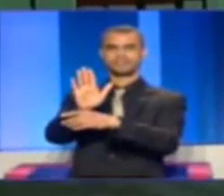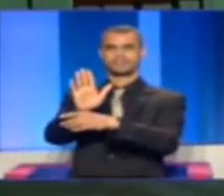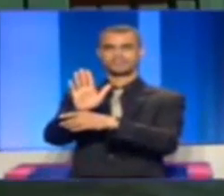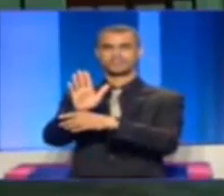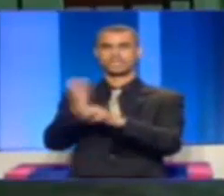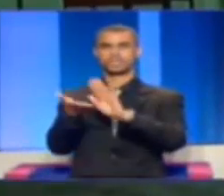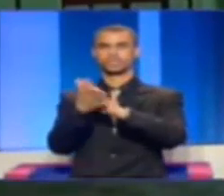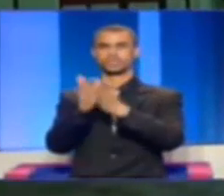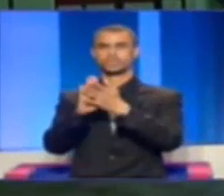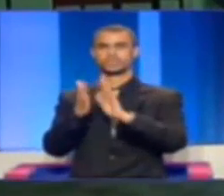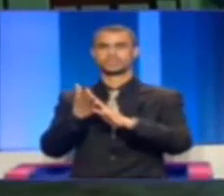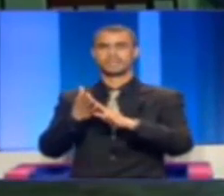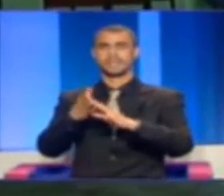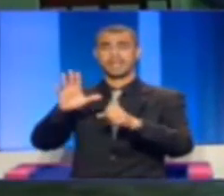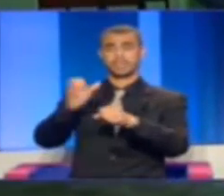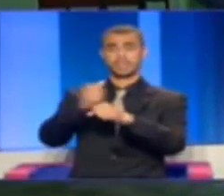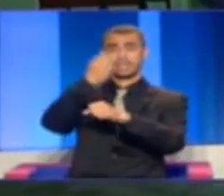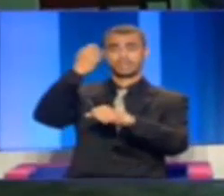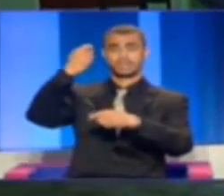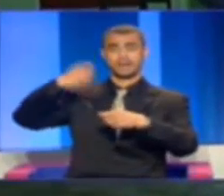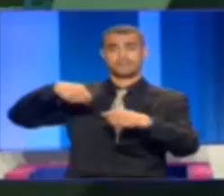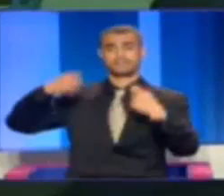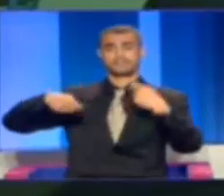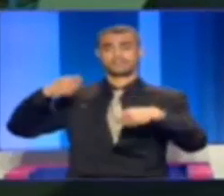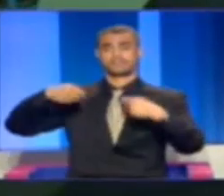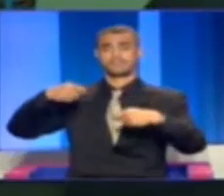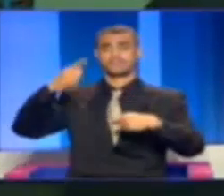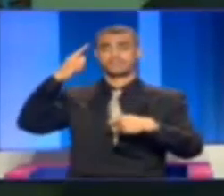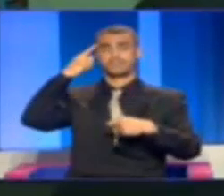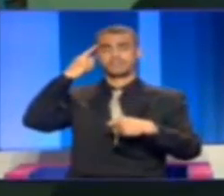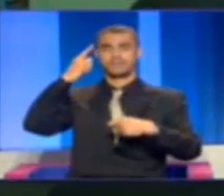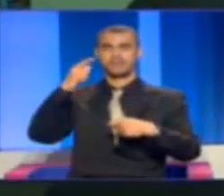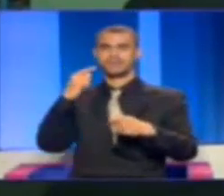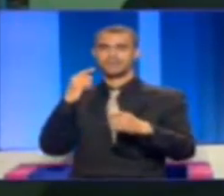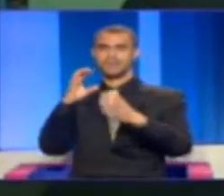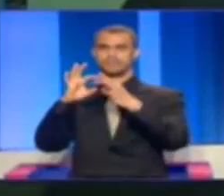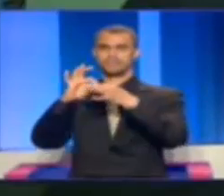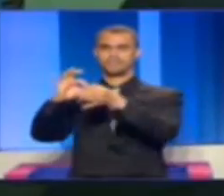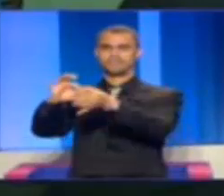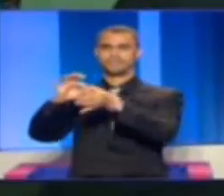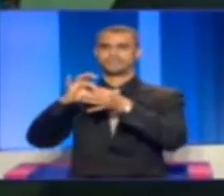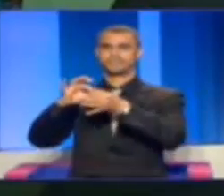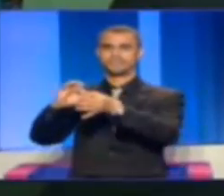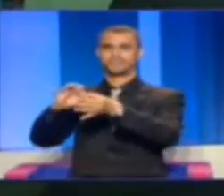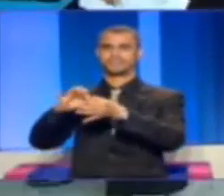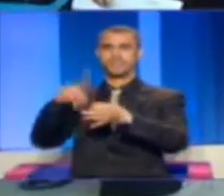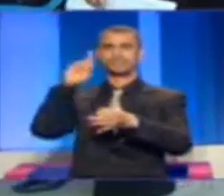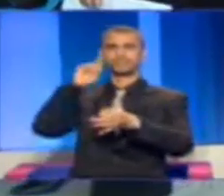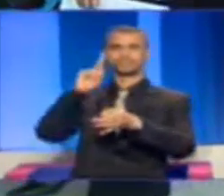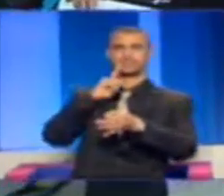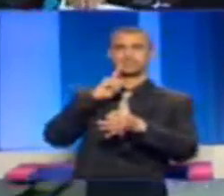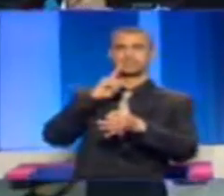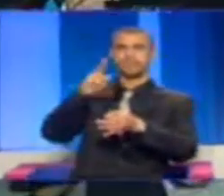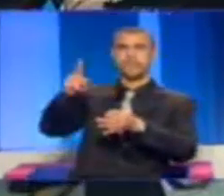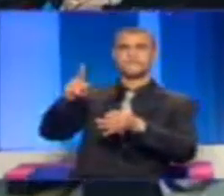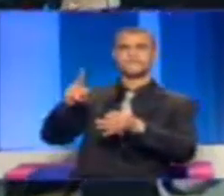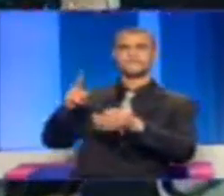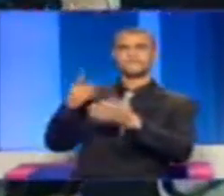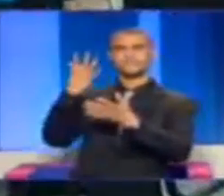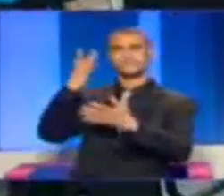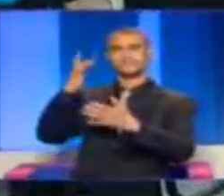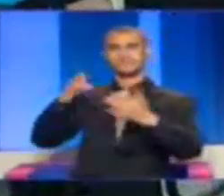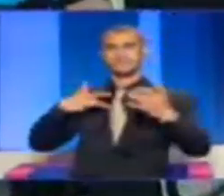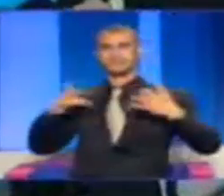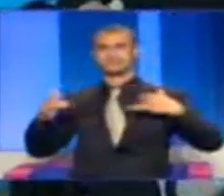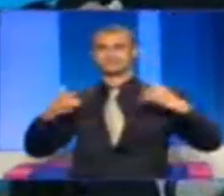في جمعية النصر للصم. هنا التواصل بين العارضين والجمهور زاهد في الكلمات